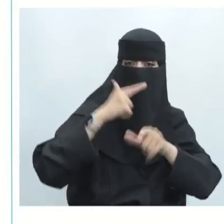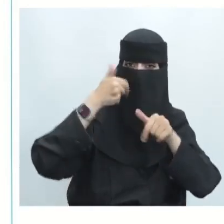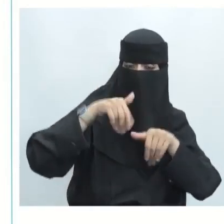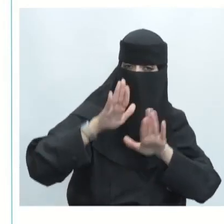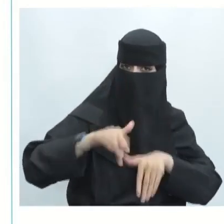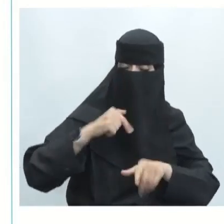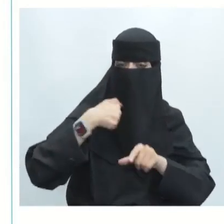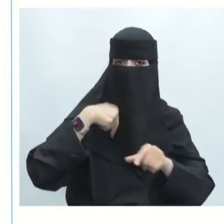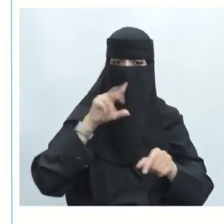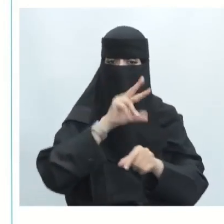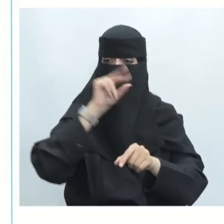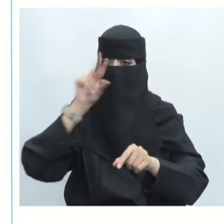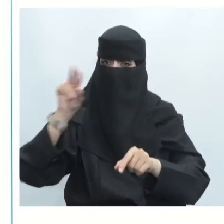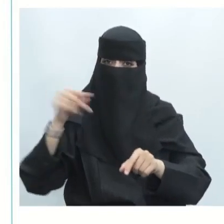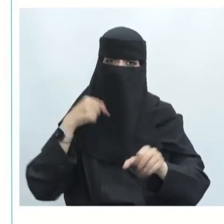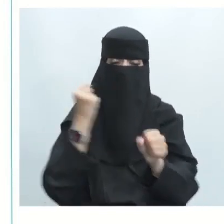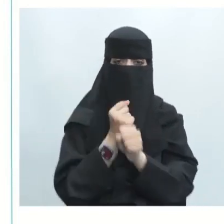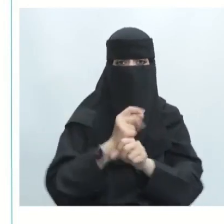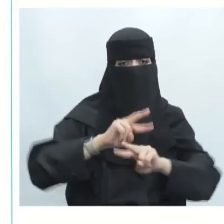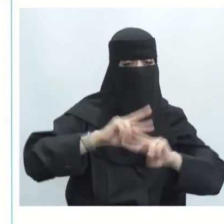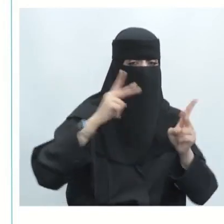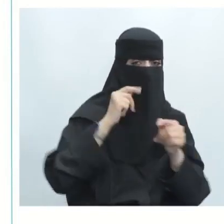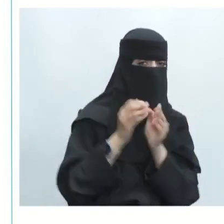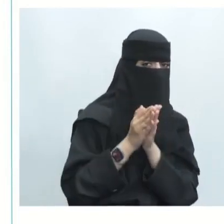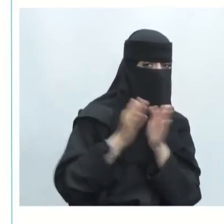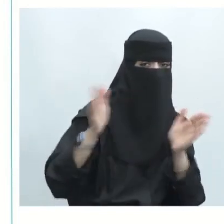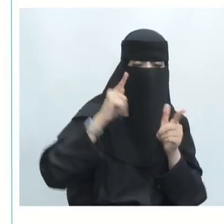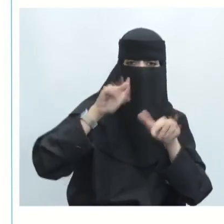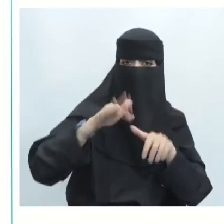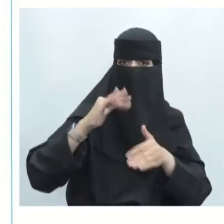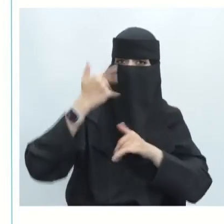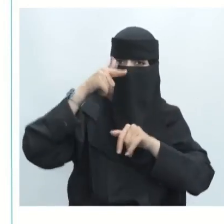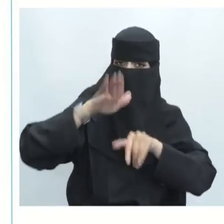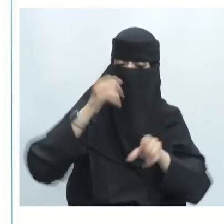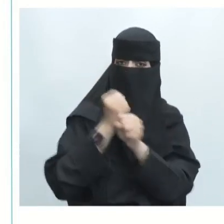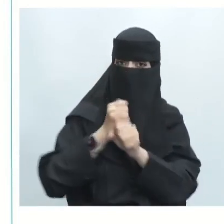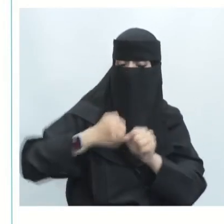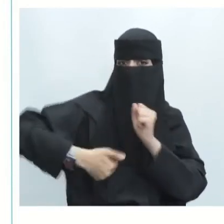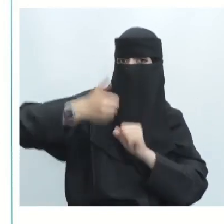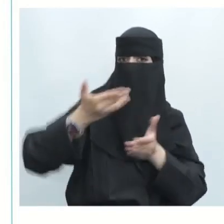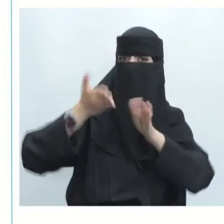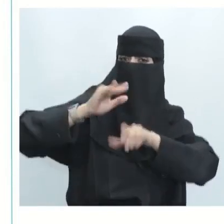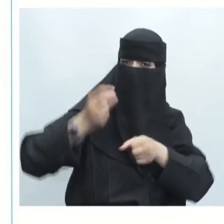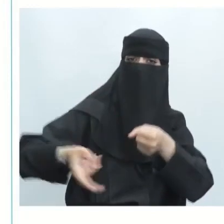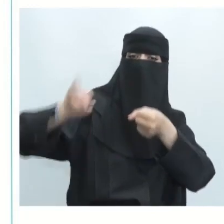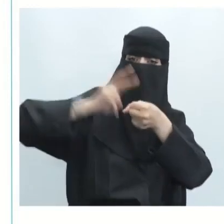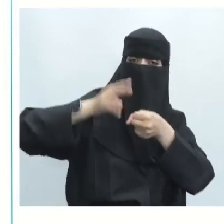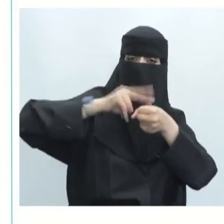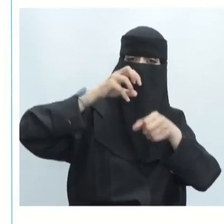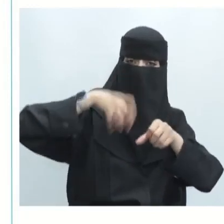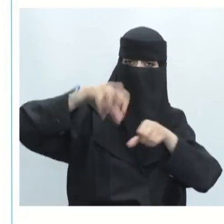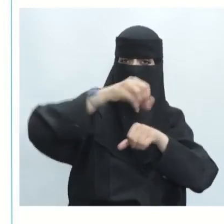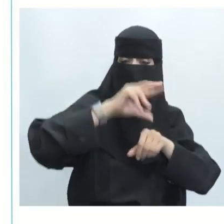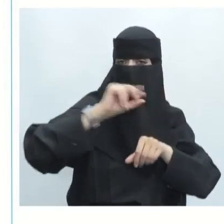اننا متشابهين في العمل او مختلفين بدرجه كبيره وبالتالي قد يكون العمل ينجز اكثر من مره من نفس القسم